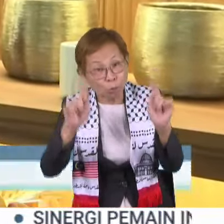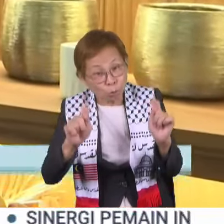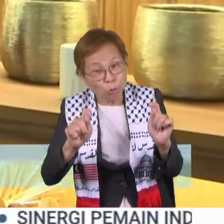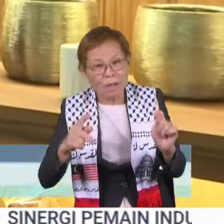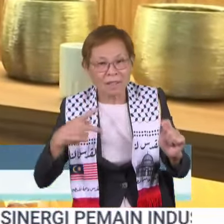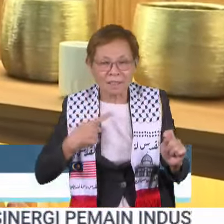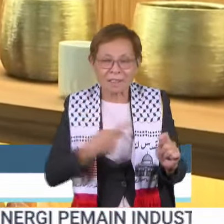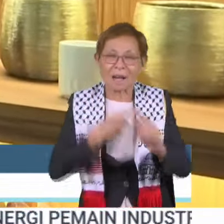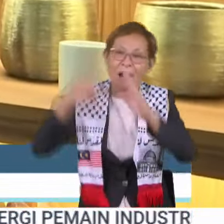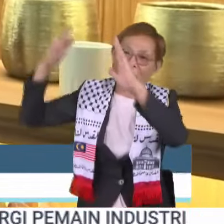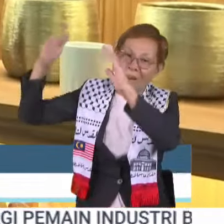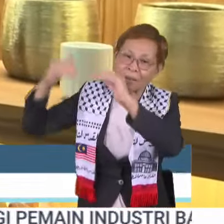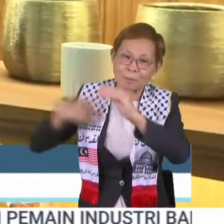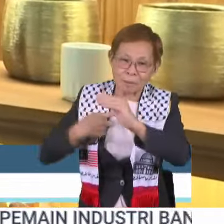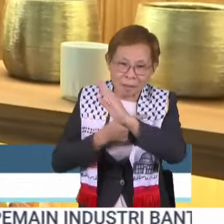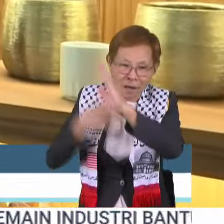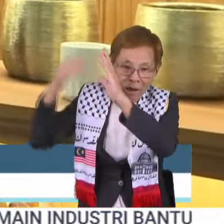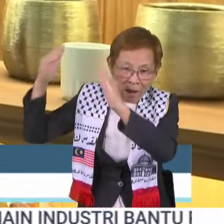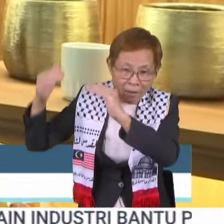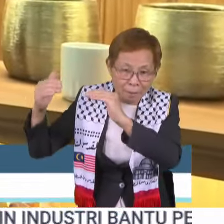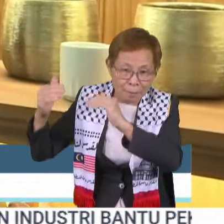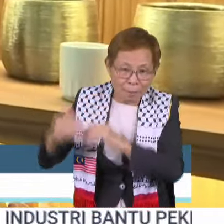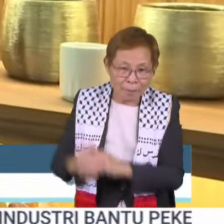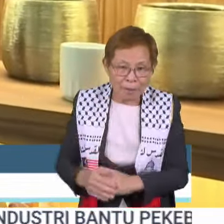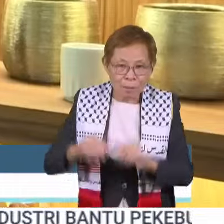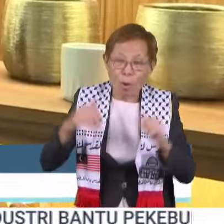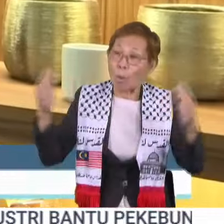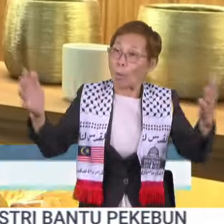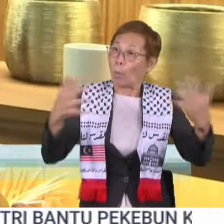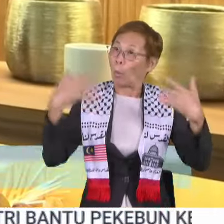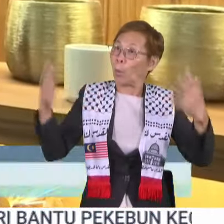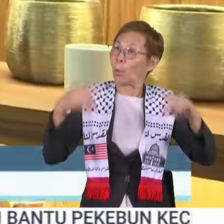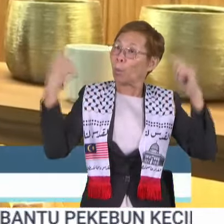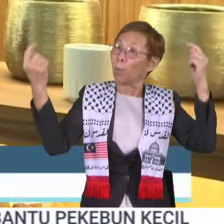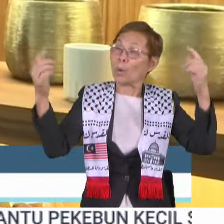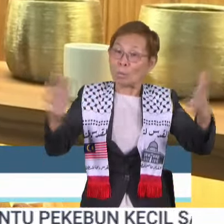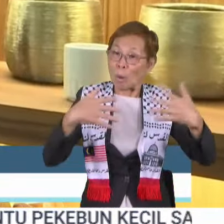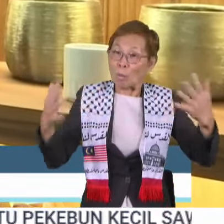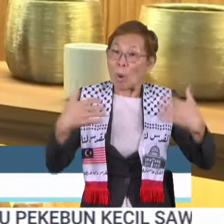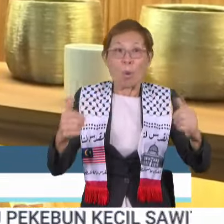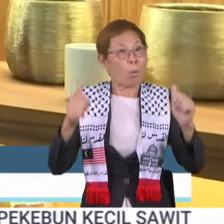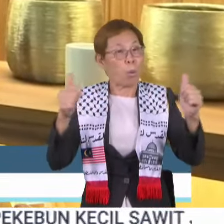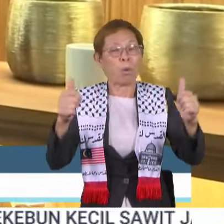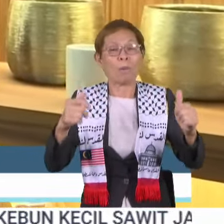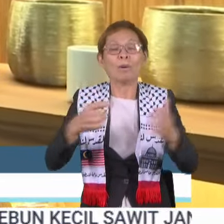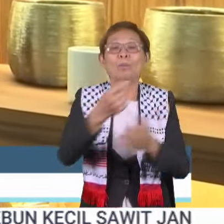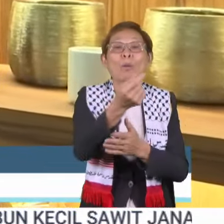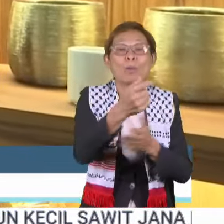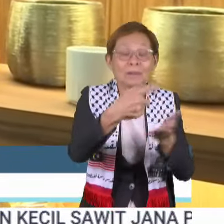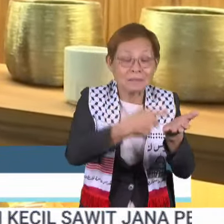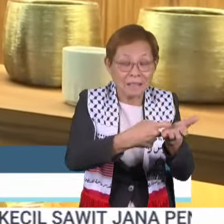kita rasa kita harap nanti dapat sambutan yang menggalakkanlah sebab harga tiket dah kita